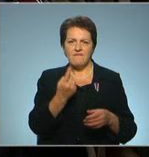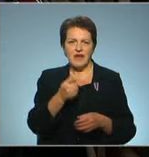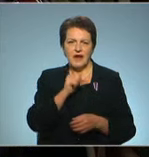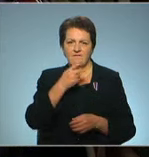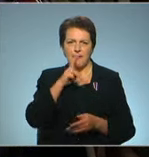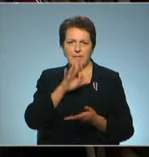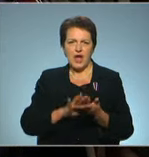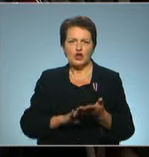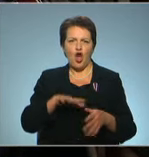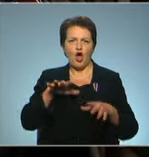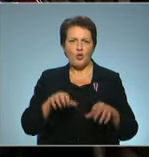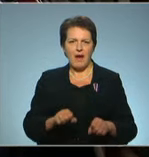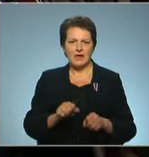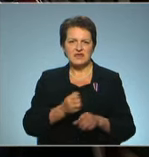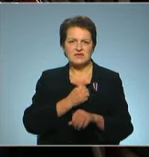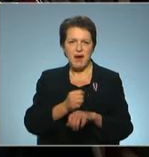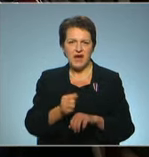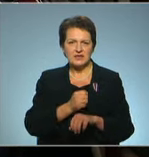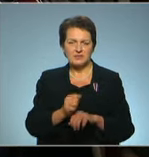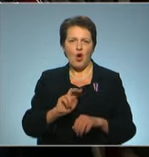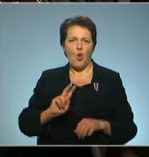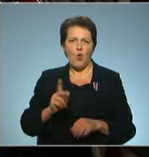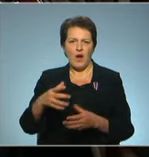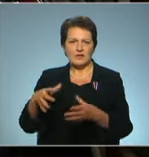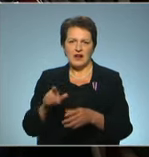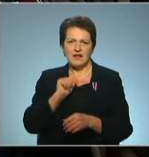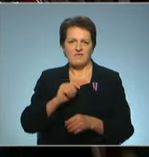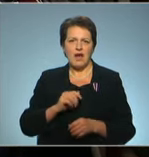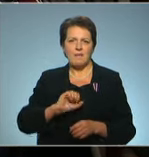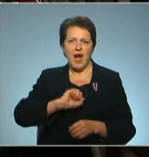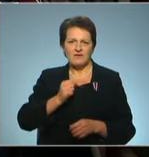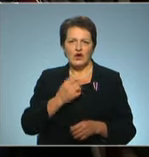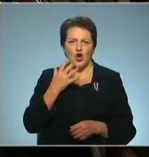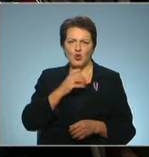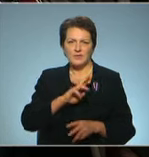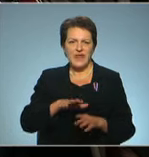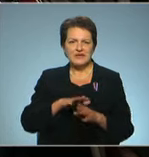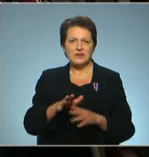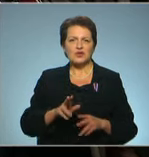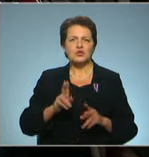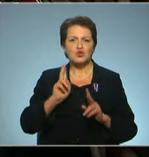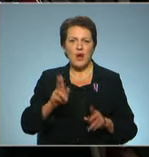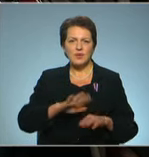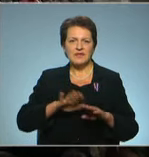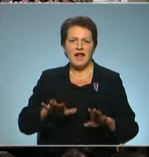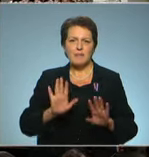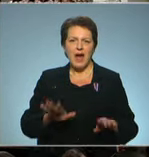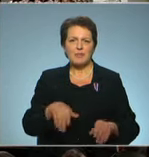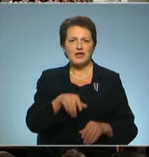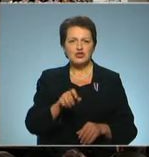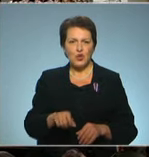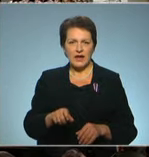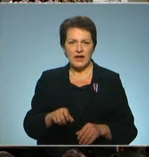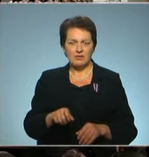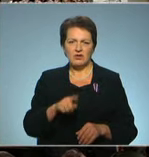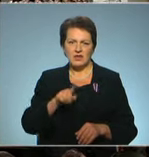piedot okupācijas pārestību, otri nevar pārvarēt rūgtumu, neizpildīt solījumu dēļ par pilsonību. Tās ir